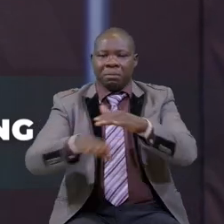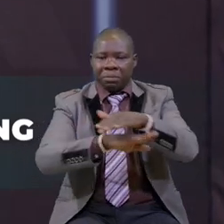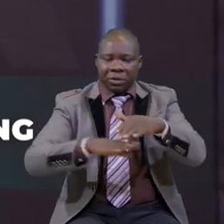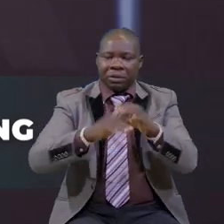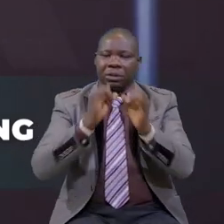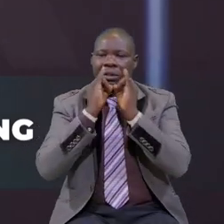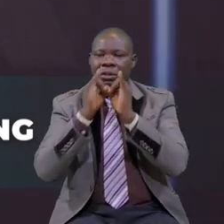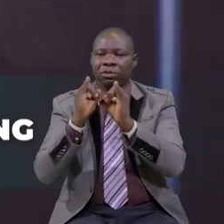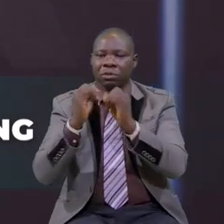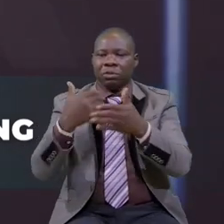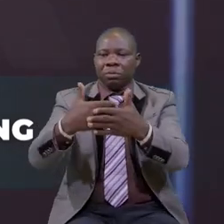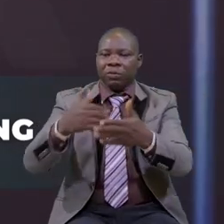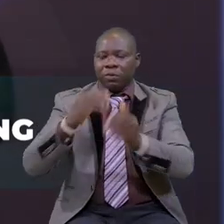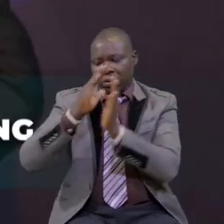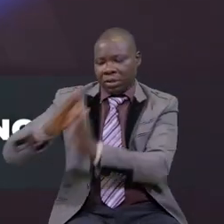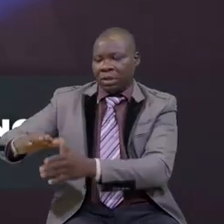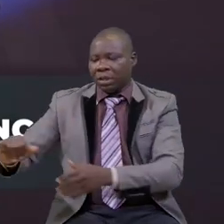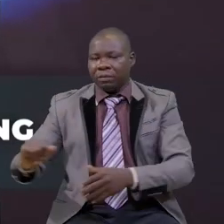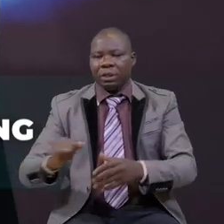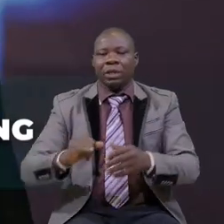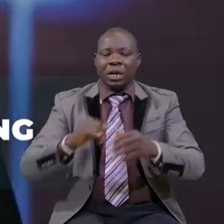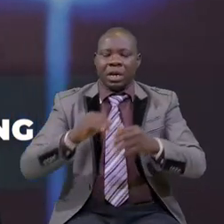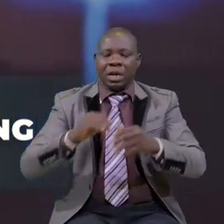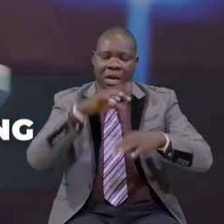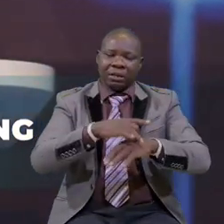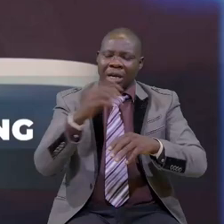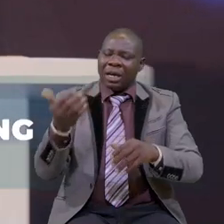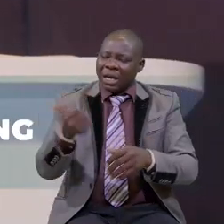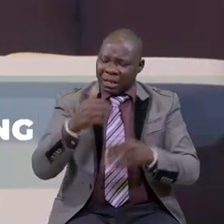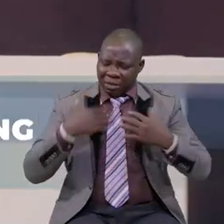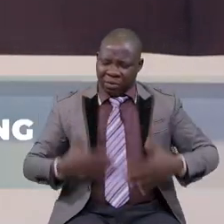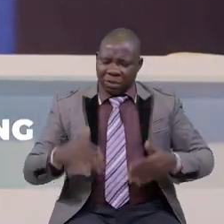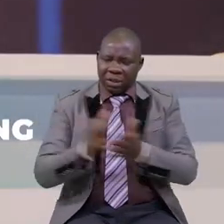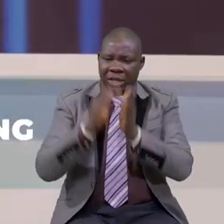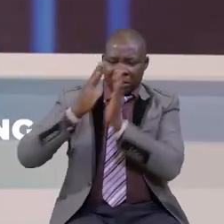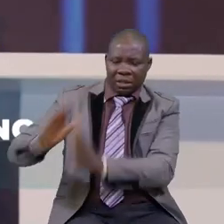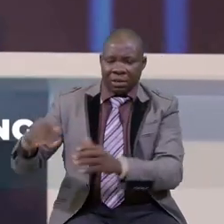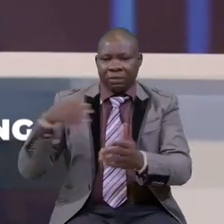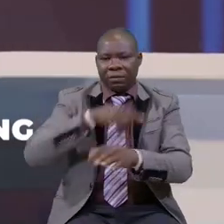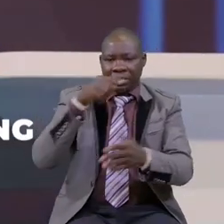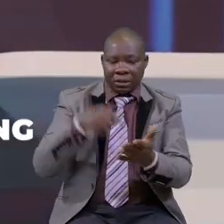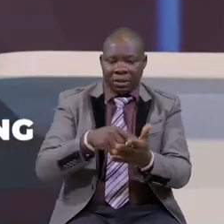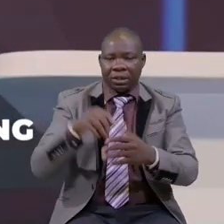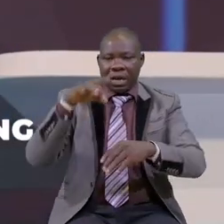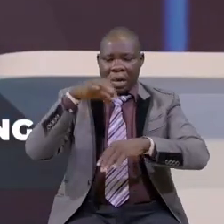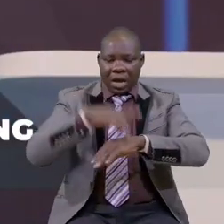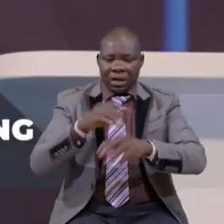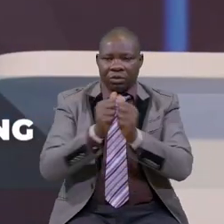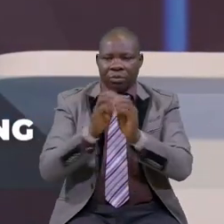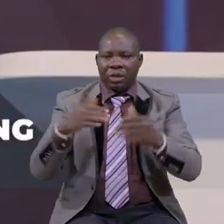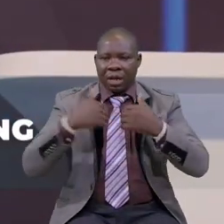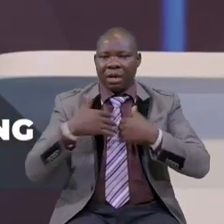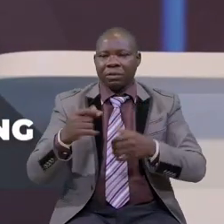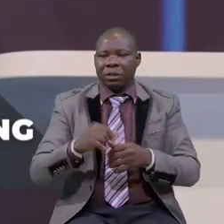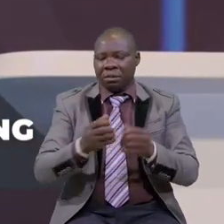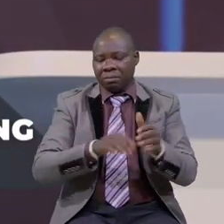anglais ça fait instruction de base avant de quitter la terre. Si quelqu'un qui quitte cette terre sans avoir les instructions de